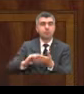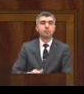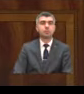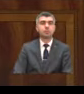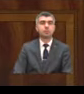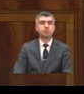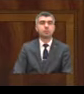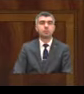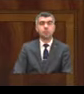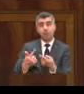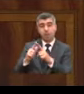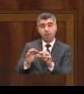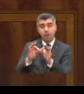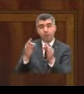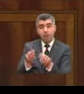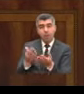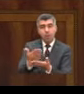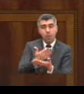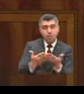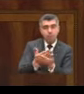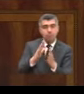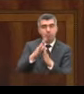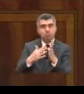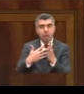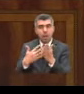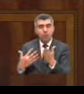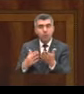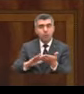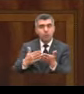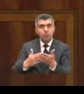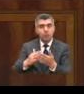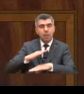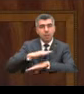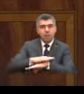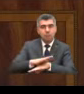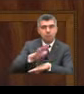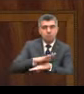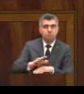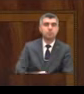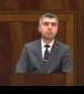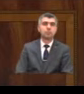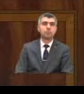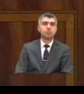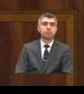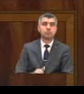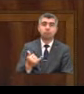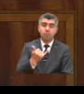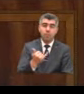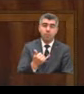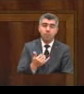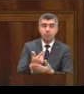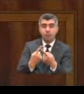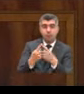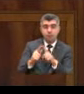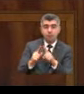وكذلك إدماج البعد الأسري في جميع السياسات والبرامج خصوصا التربوية منها. كذلك سيد الوزيرة لابد من العناية بالمقبلين